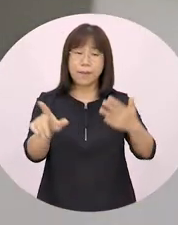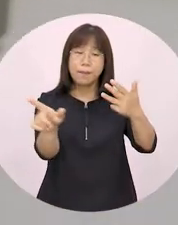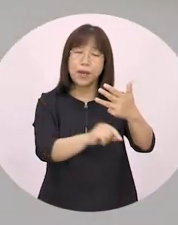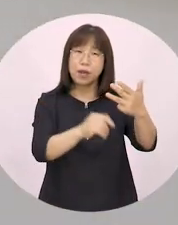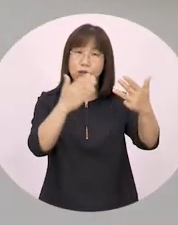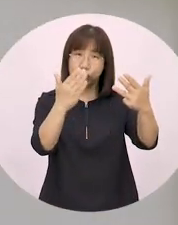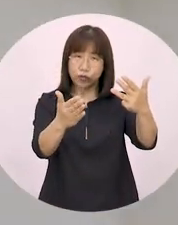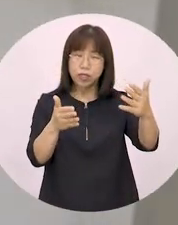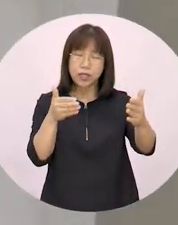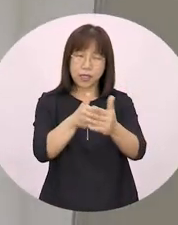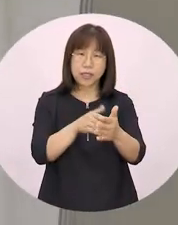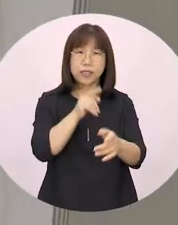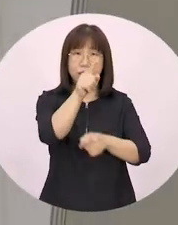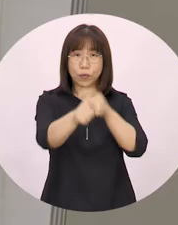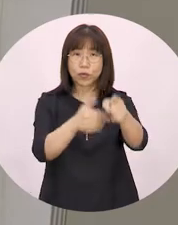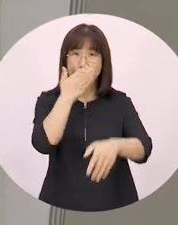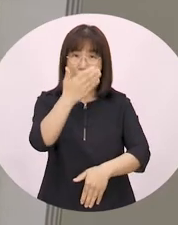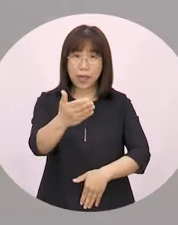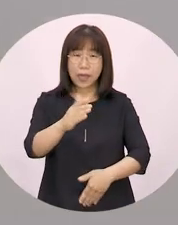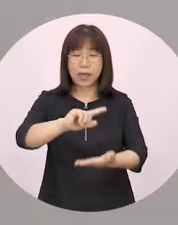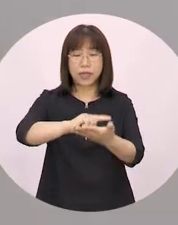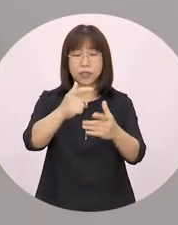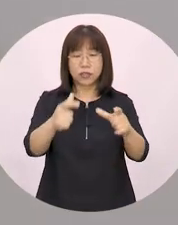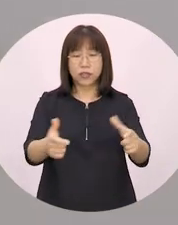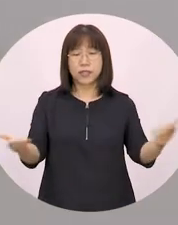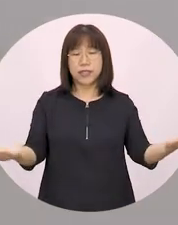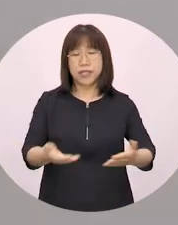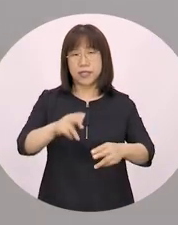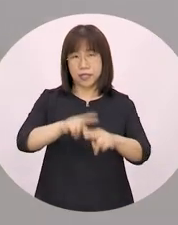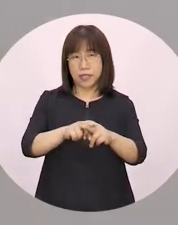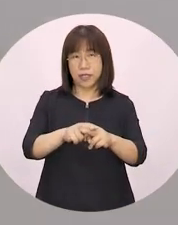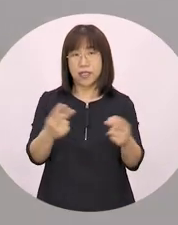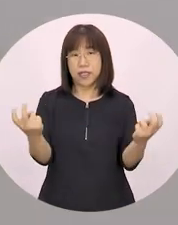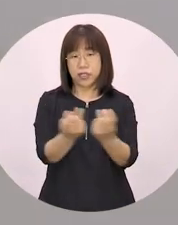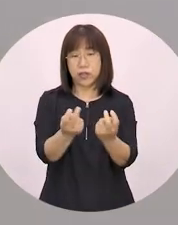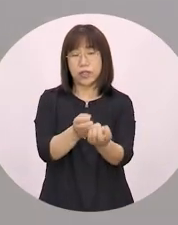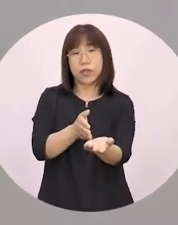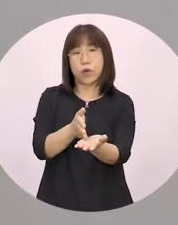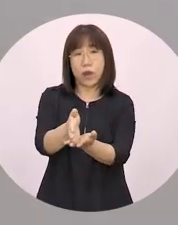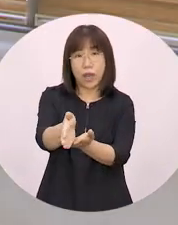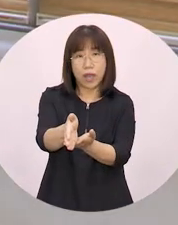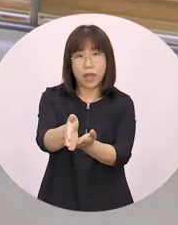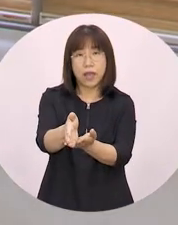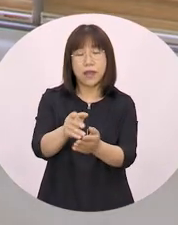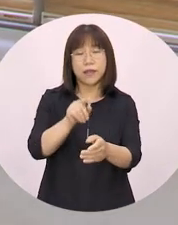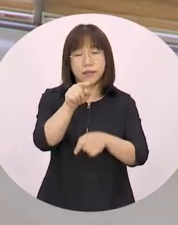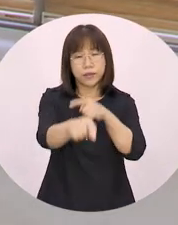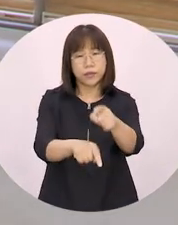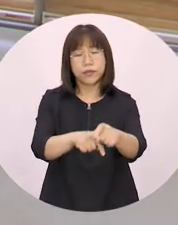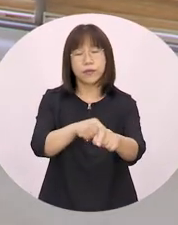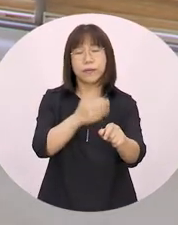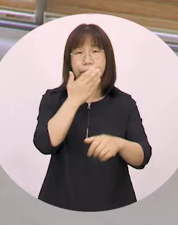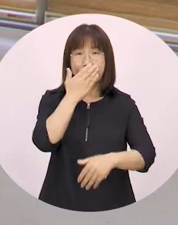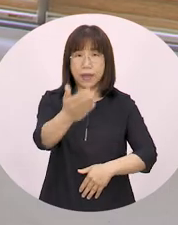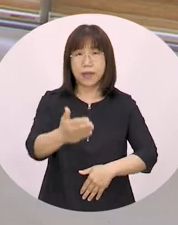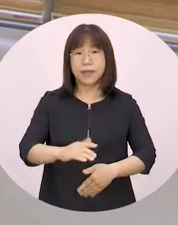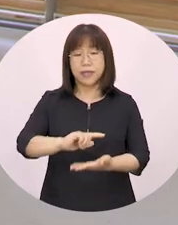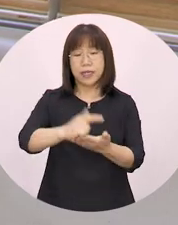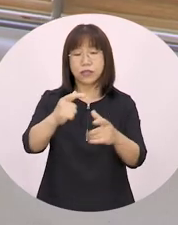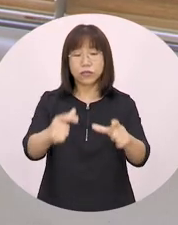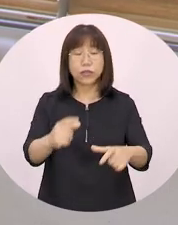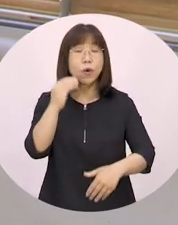접수는 오는 8월 9일까지 강서구 일자리 정책과 로 관련 서류를 갖춰 방문 접수하면 됩니다